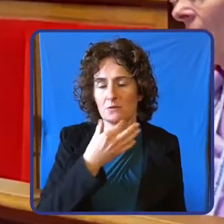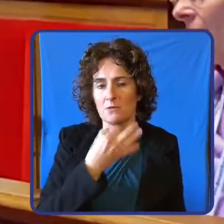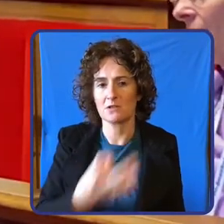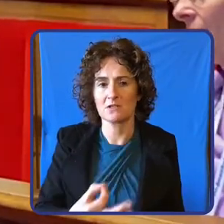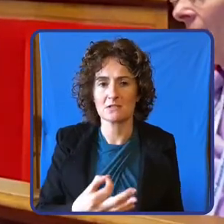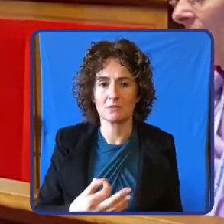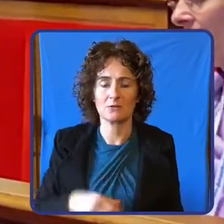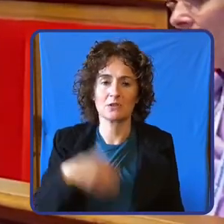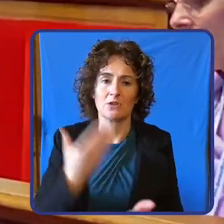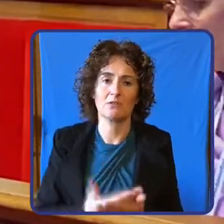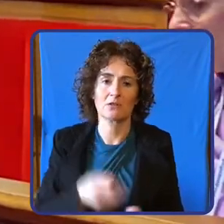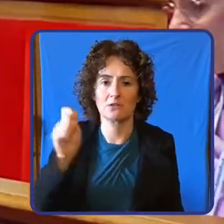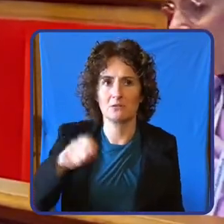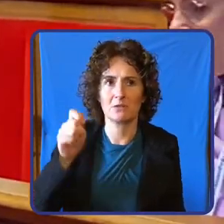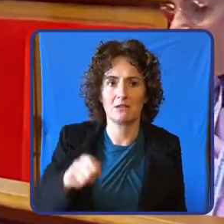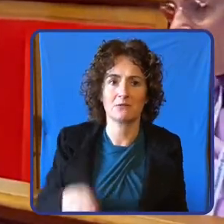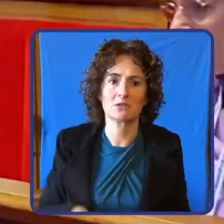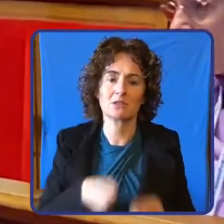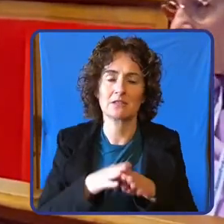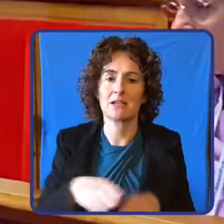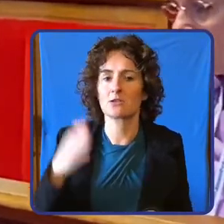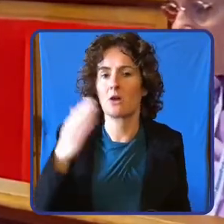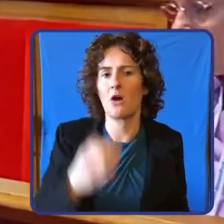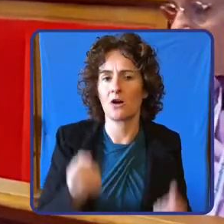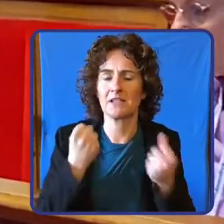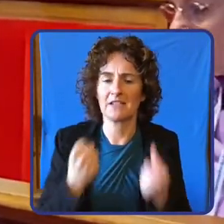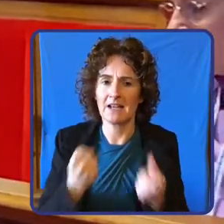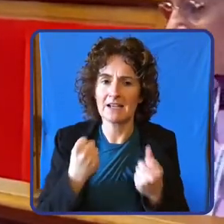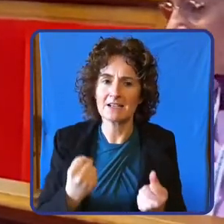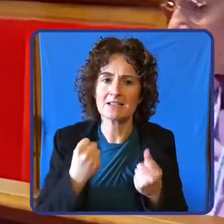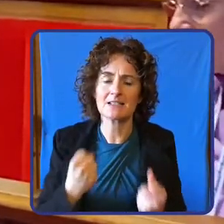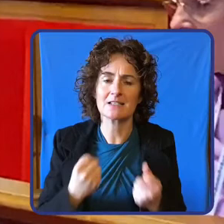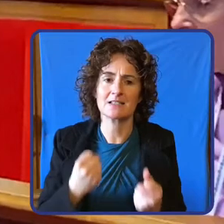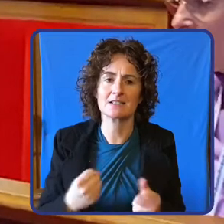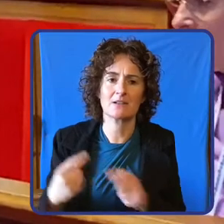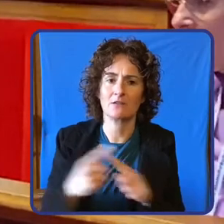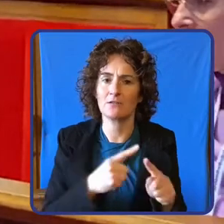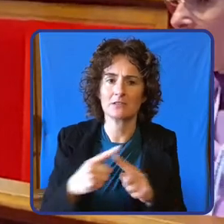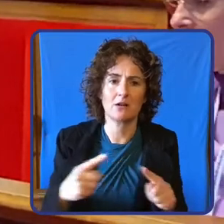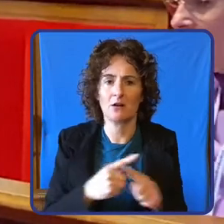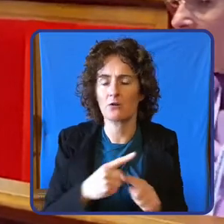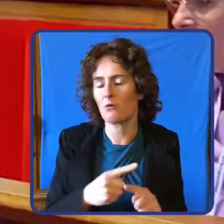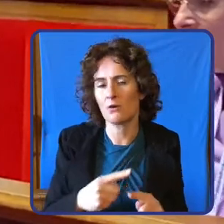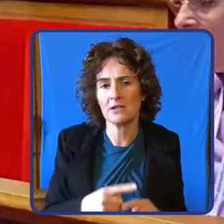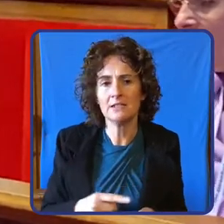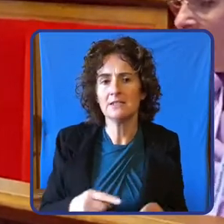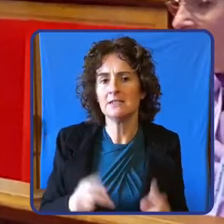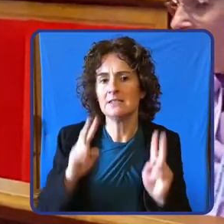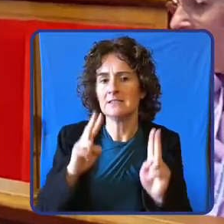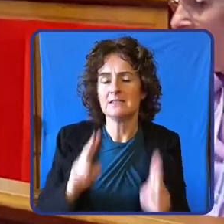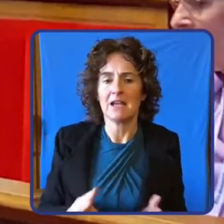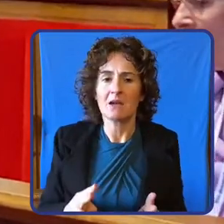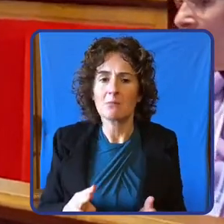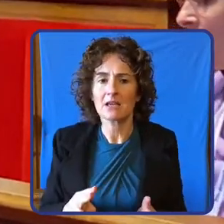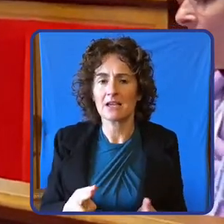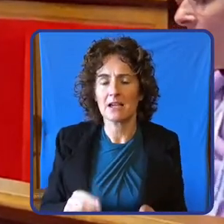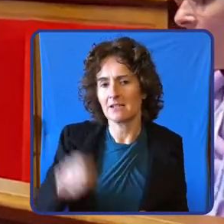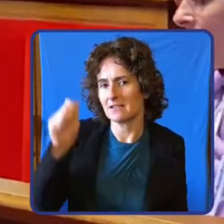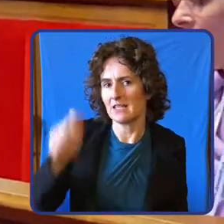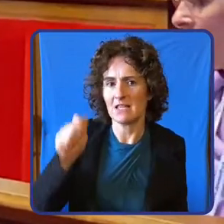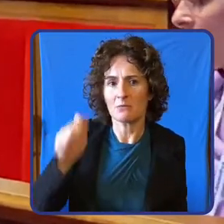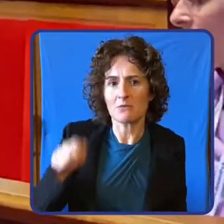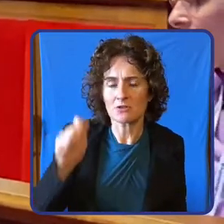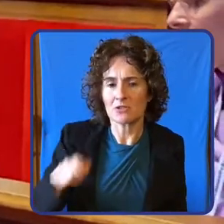javasolni képviselőtársaimnak, hogyha ennyire nehezükre esik a vita, akkor vagy nem kell képviselőnek indulni, vagy nem tudom, hogy rendkívüli közgyűléseket kell